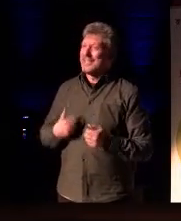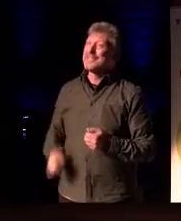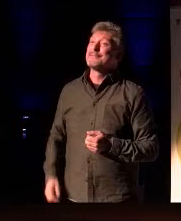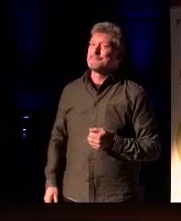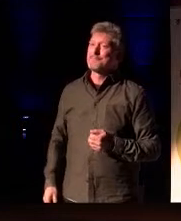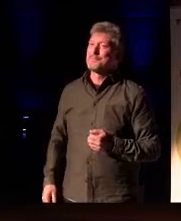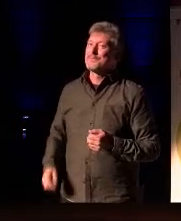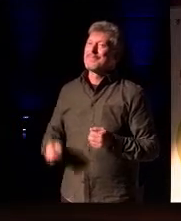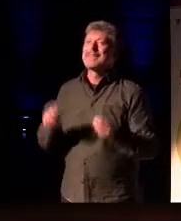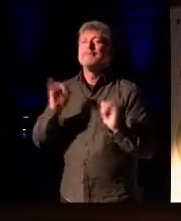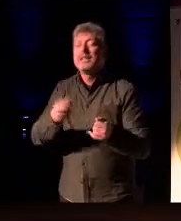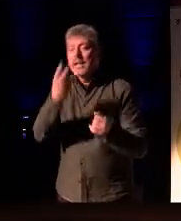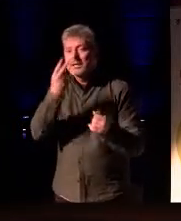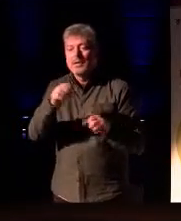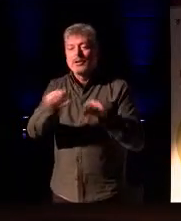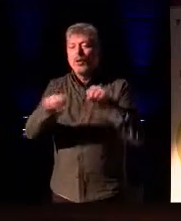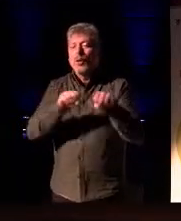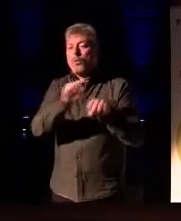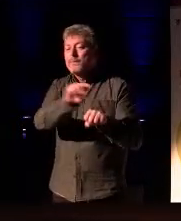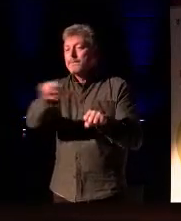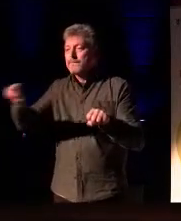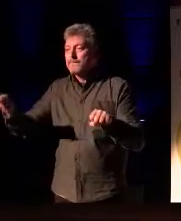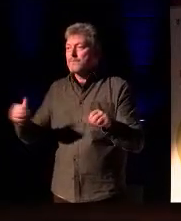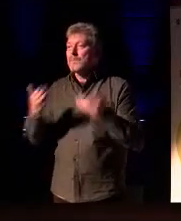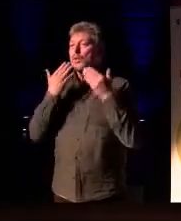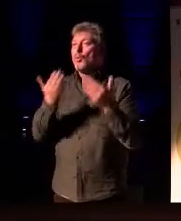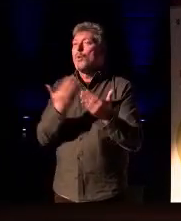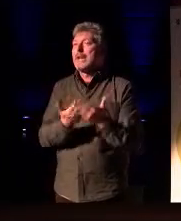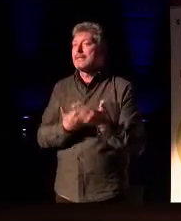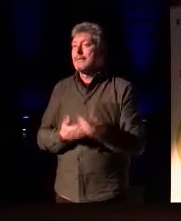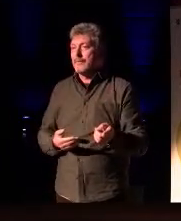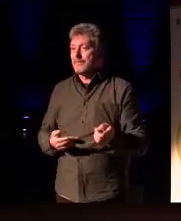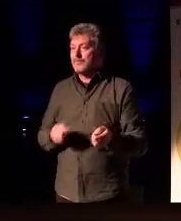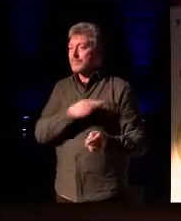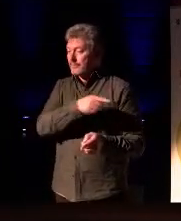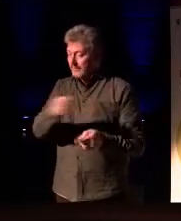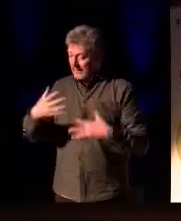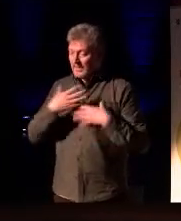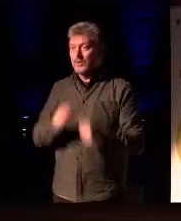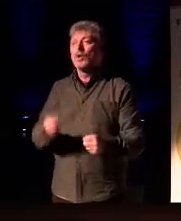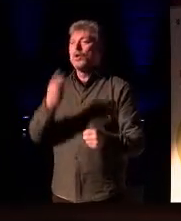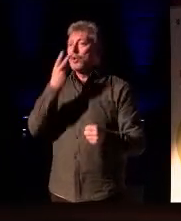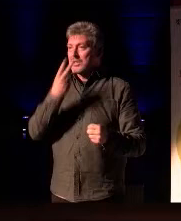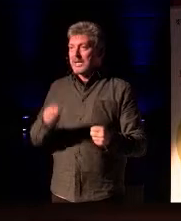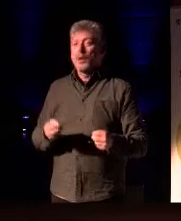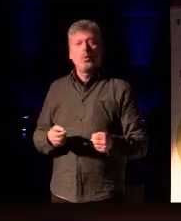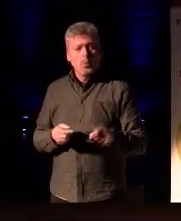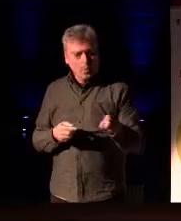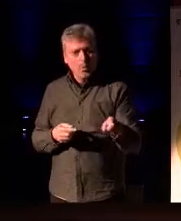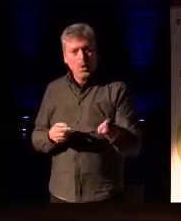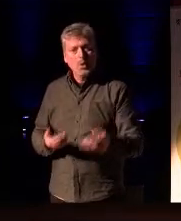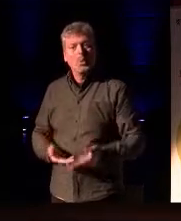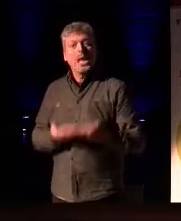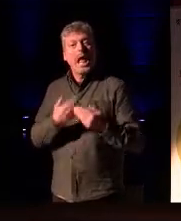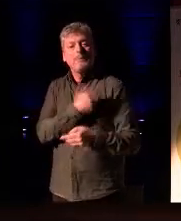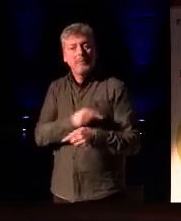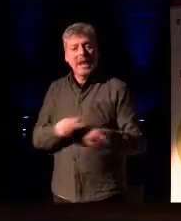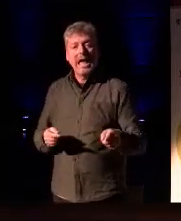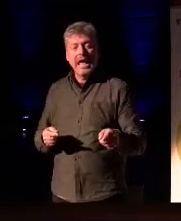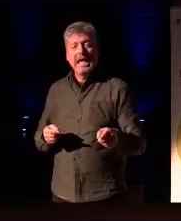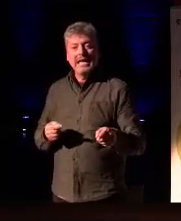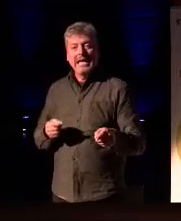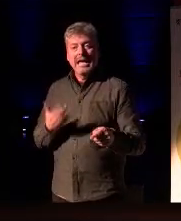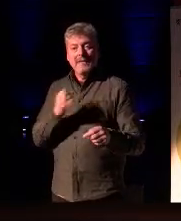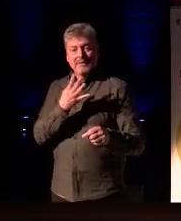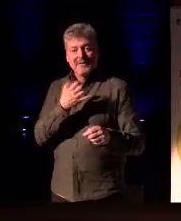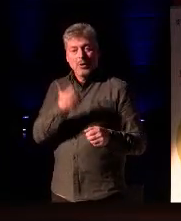Men jeg har vært og sett på de kommunene som av og til har de gode eksemplene. At de tør å si at ja, du hjelpepleier og 54 år, men vi vil likevel etter-